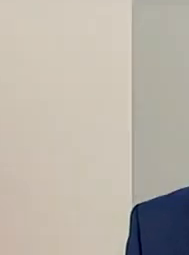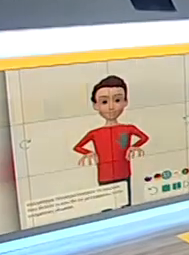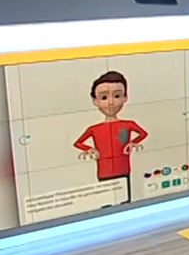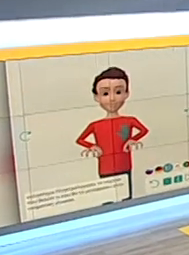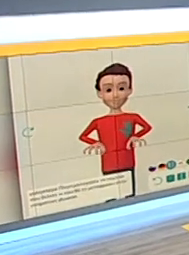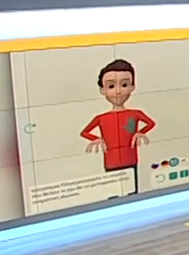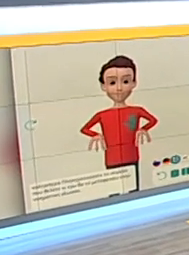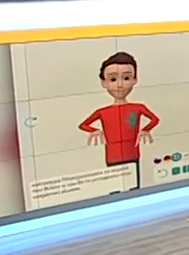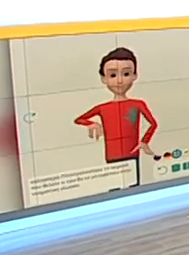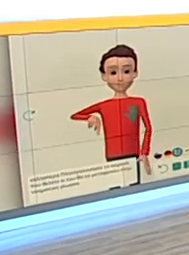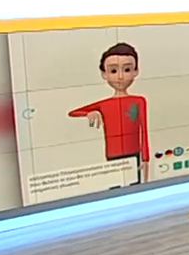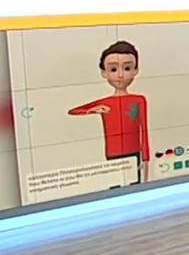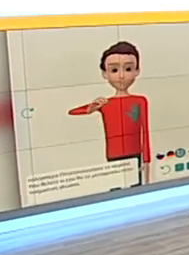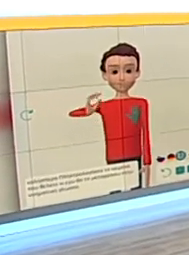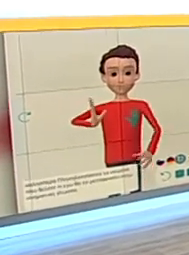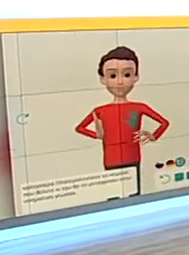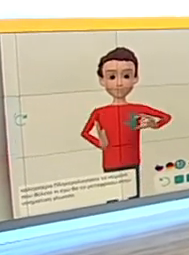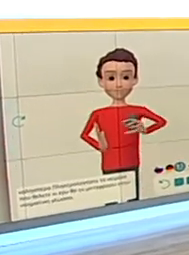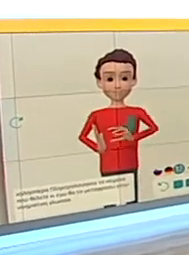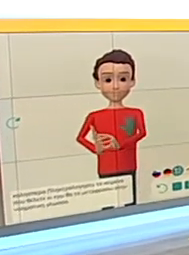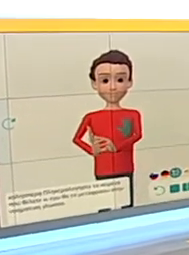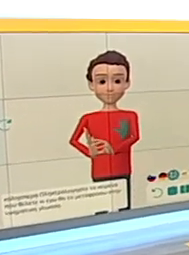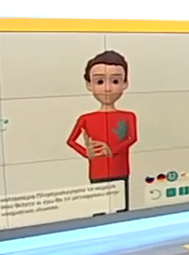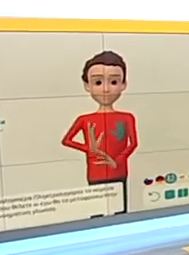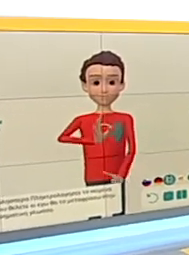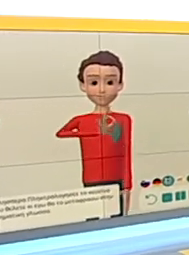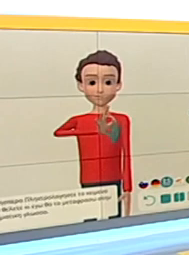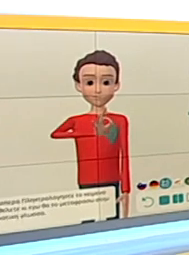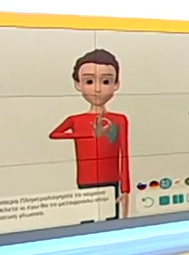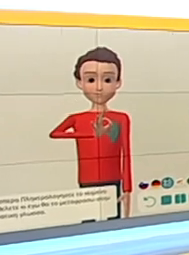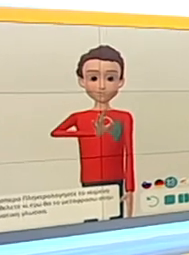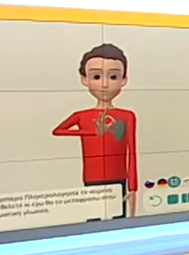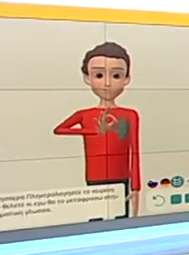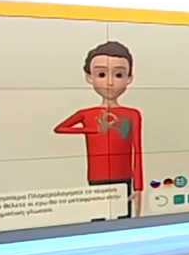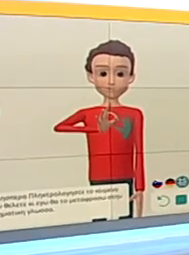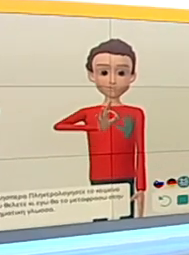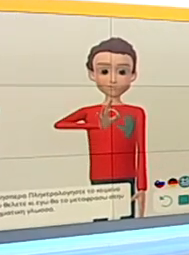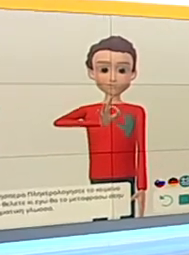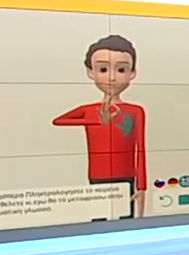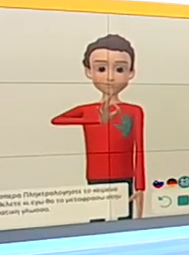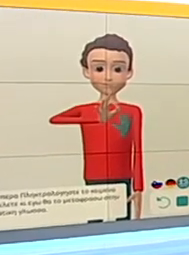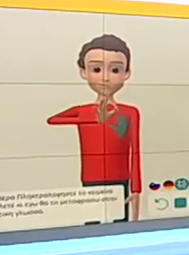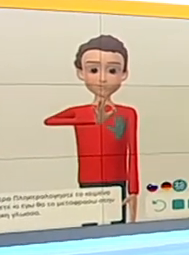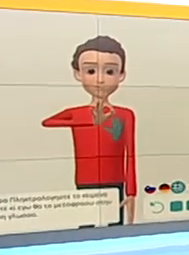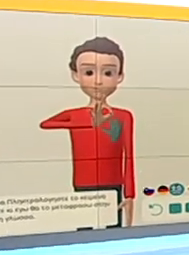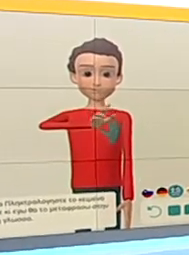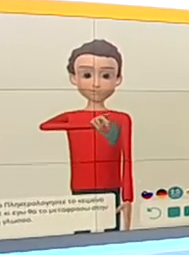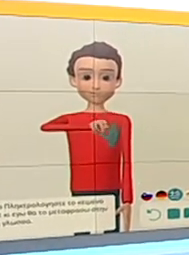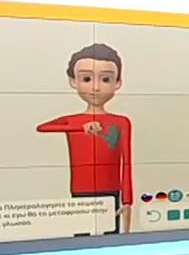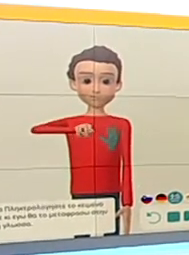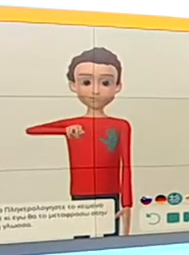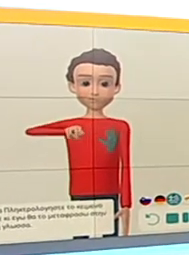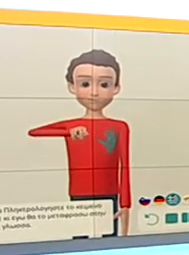περίφημη διεθνής νοηματική γλώσσα, η οποία βέβαια απευθύνεται σε κοφούς συνανθρώπους